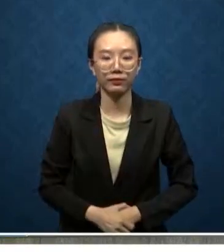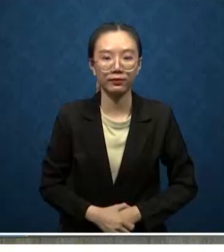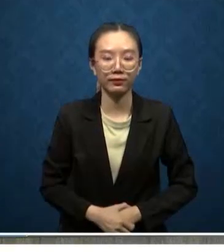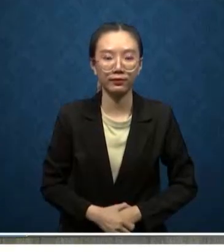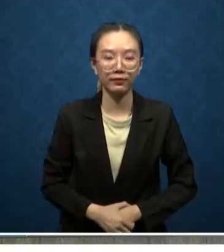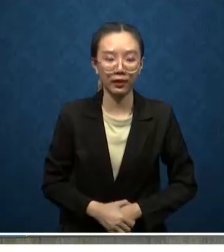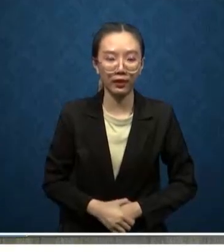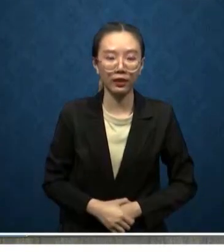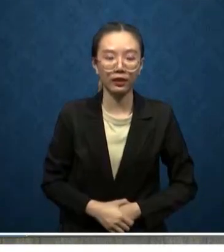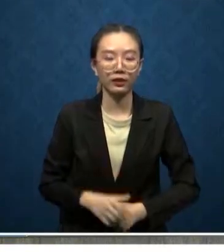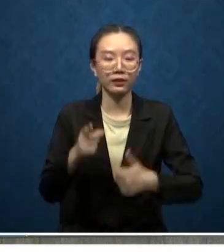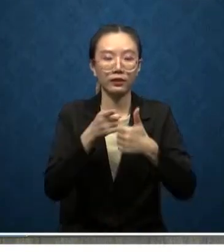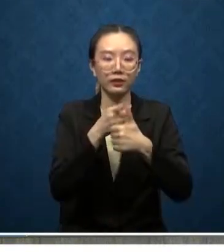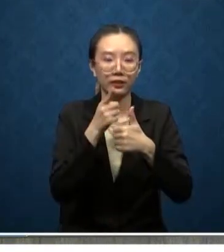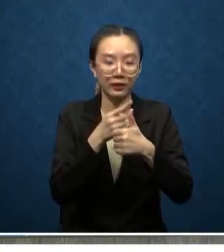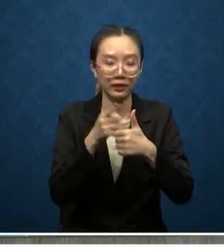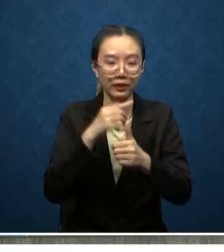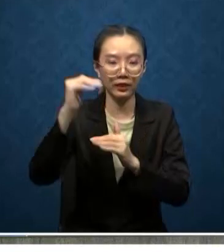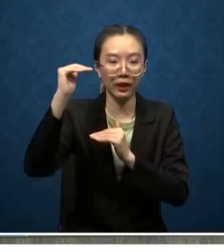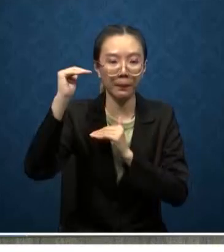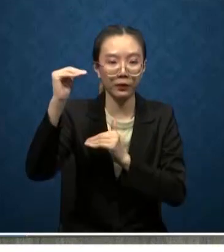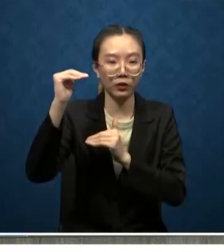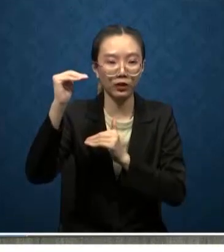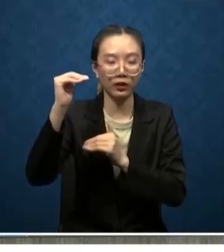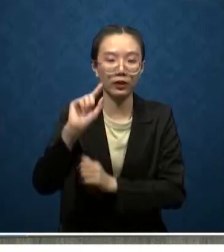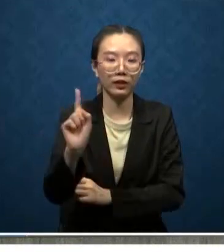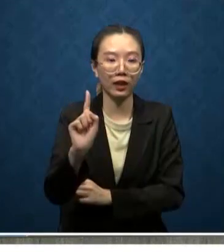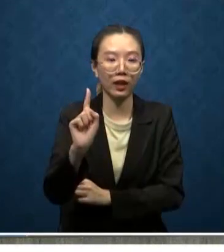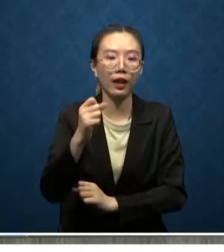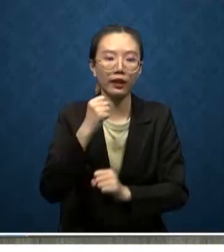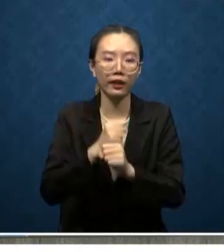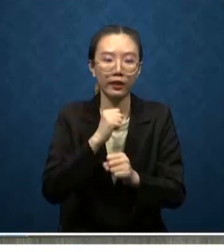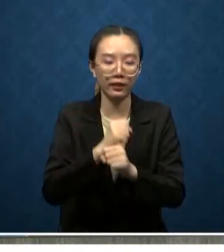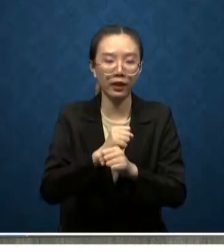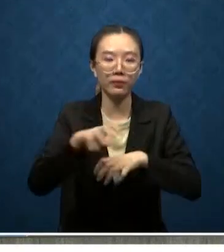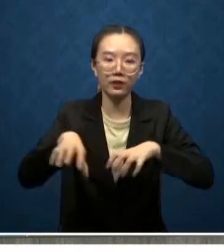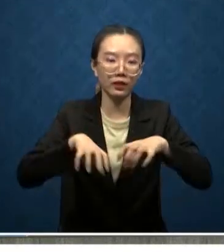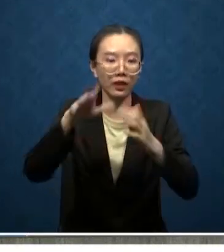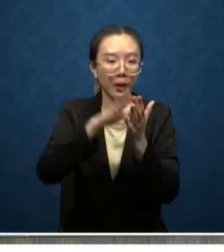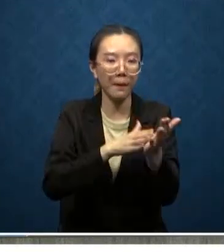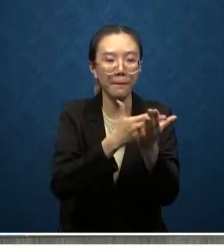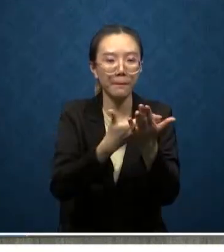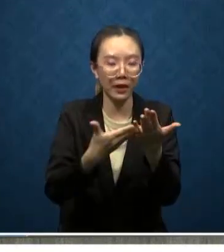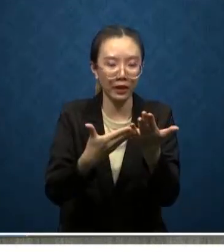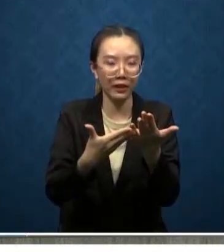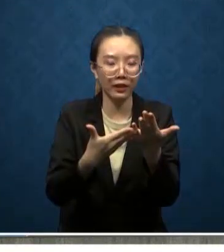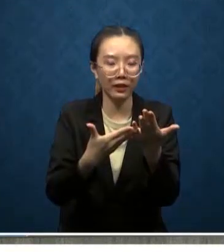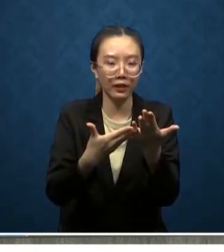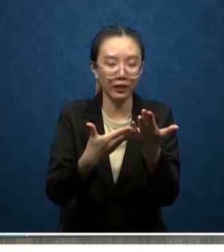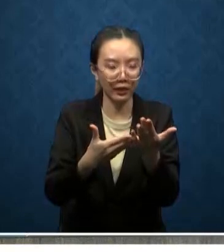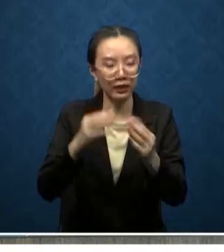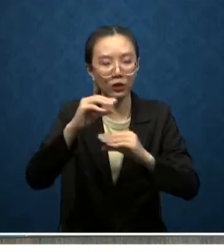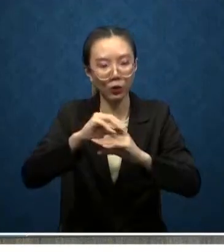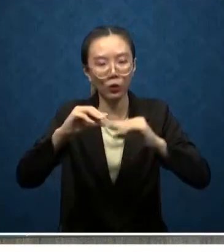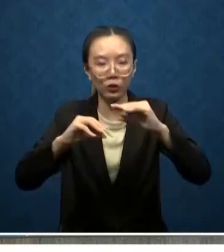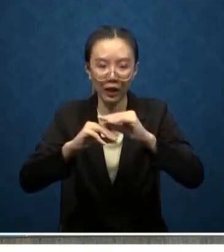ประเด็นที่ 1กำหนดให้การจัดทำแผนงานหรือโครงการ